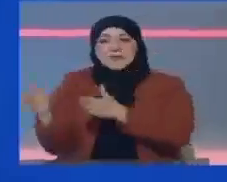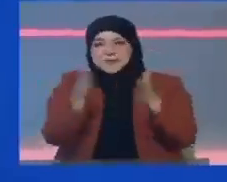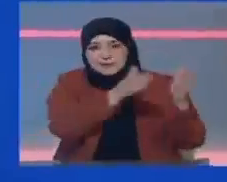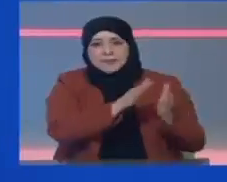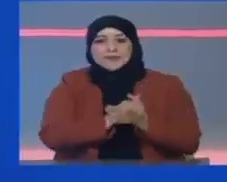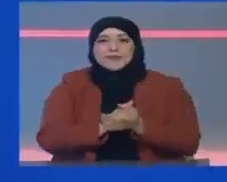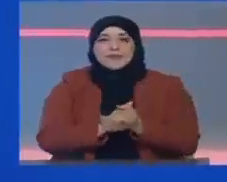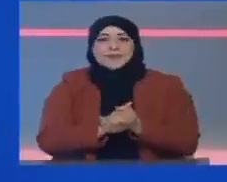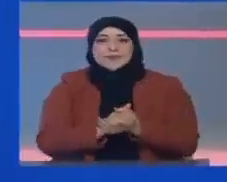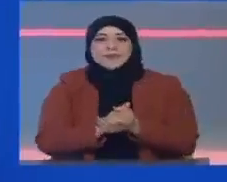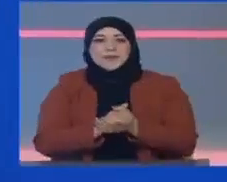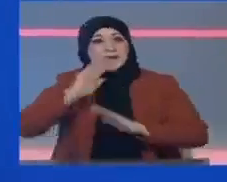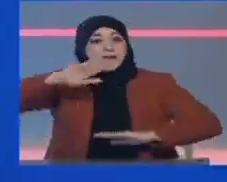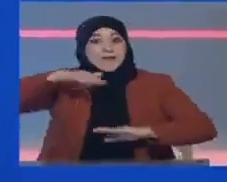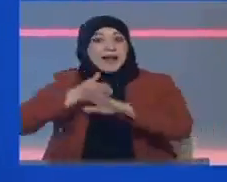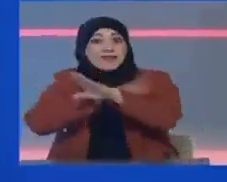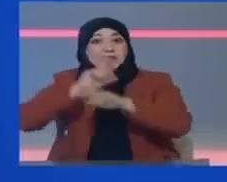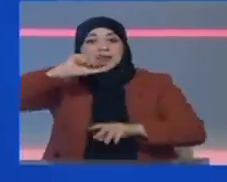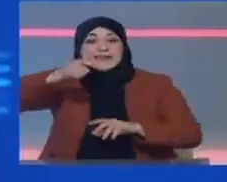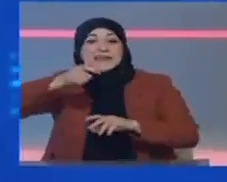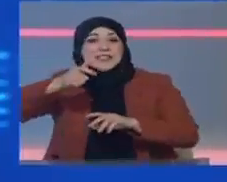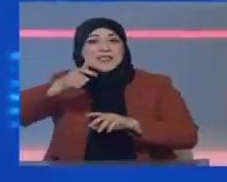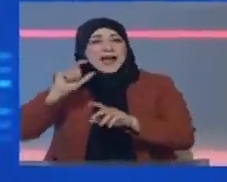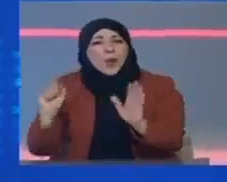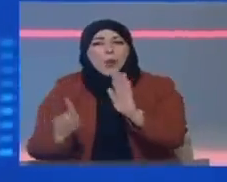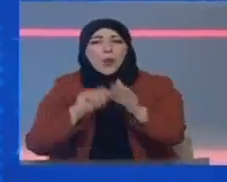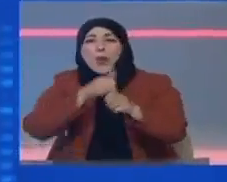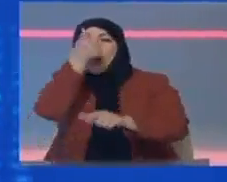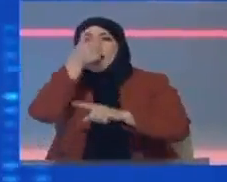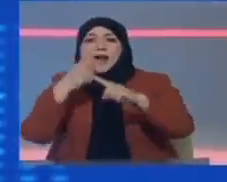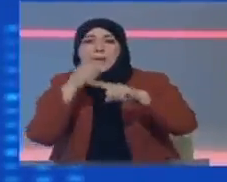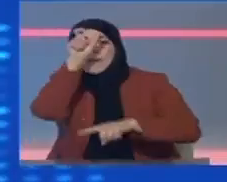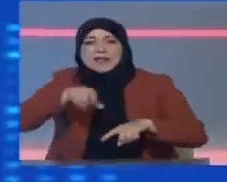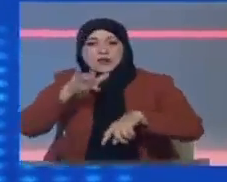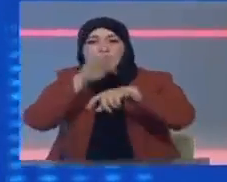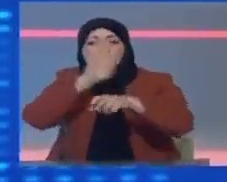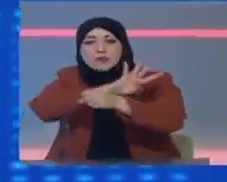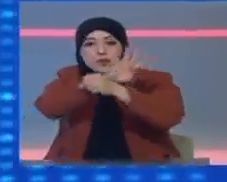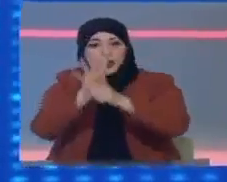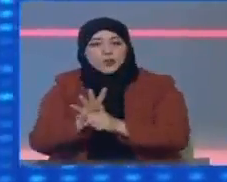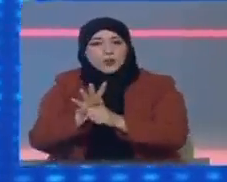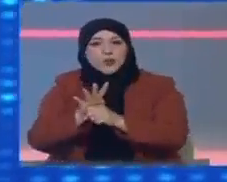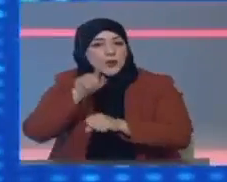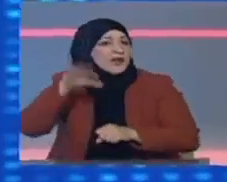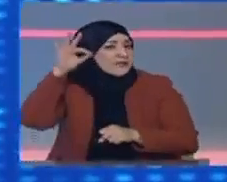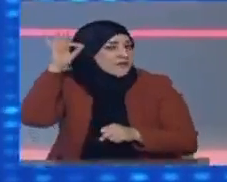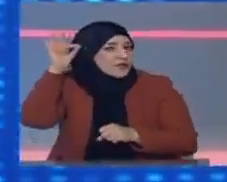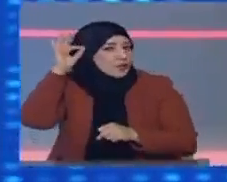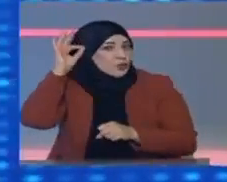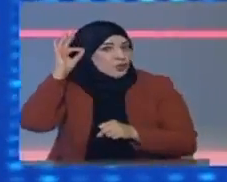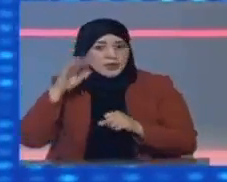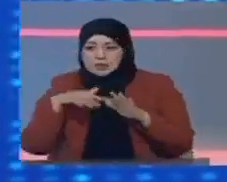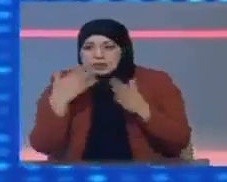اذن بعد شهر تقريبا على ظهور اول حاله اصابه بفيروس كورونا المستجد في تونس الى اين